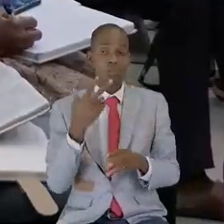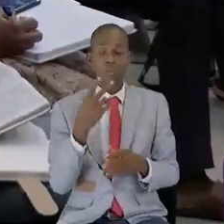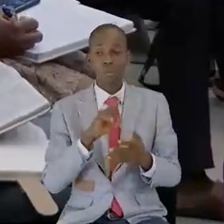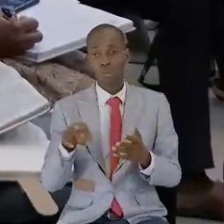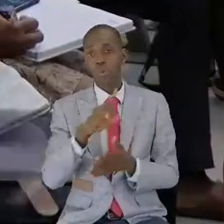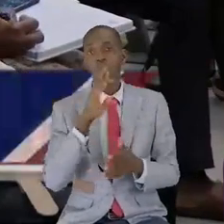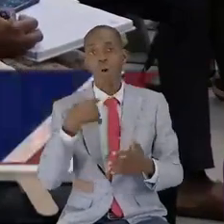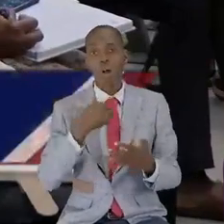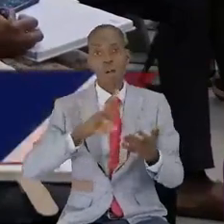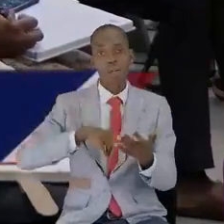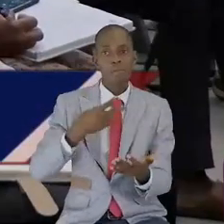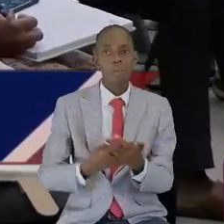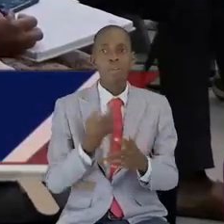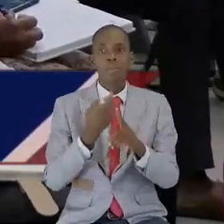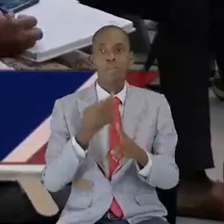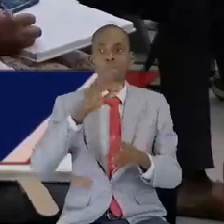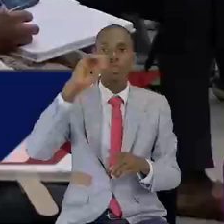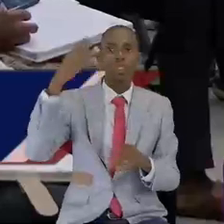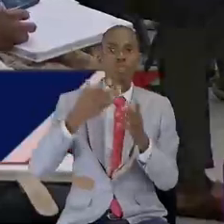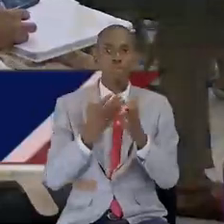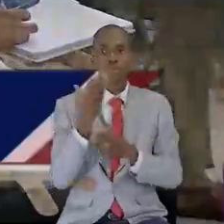par la circoncision des païens.